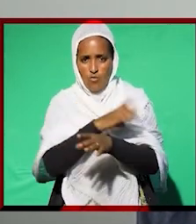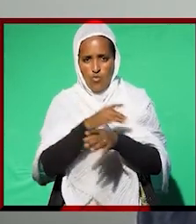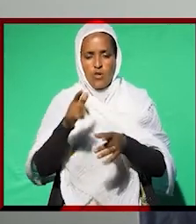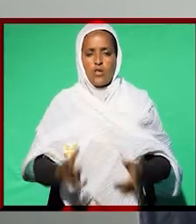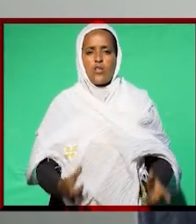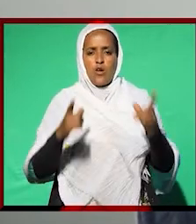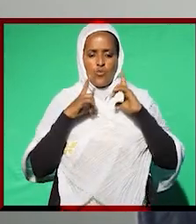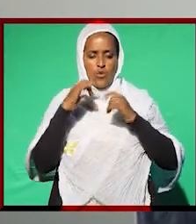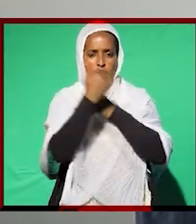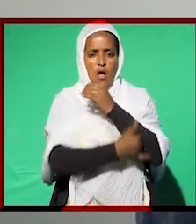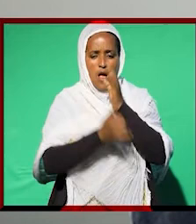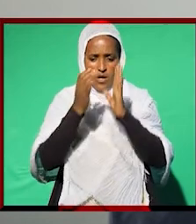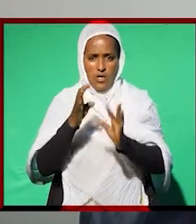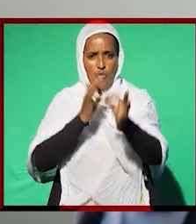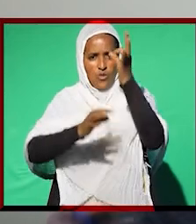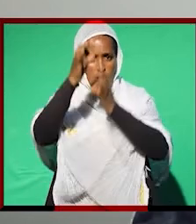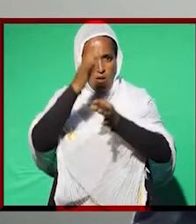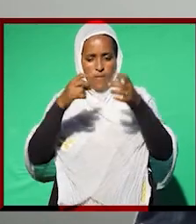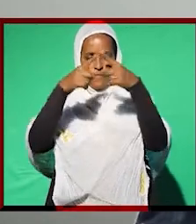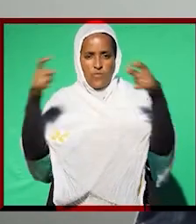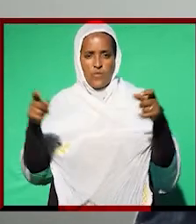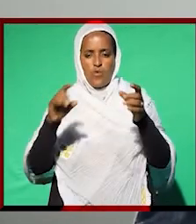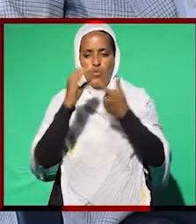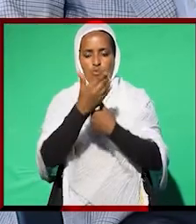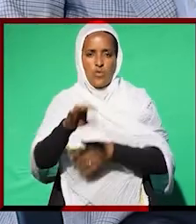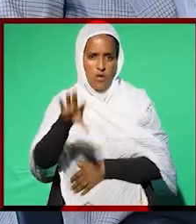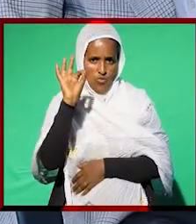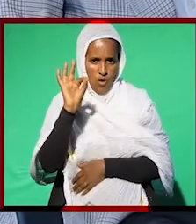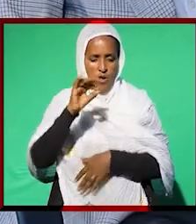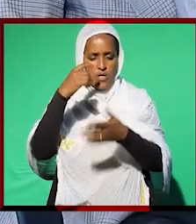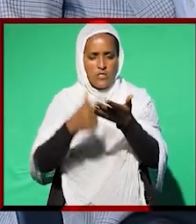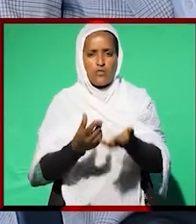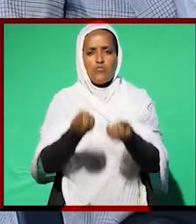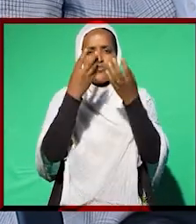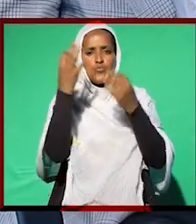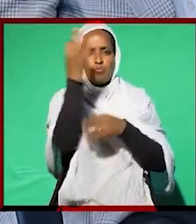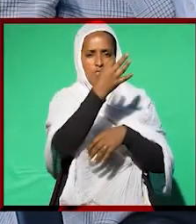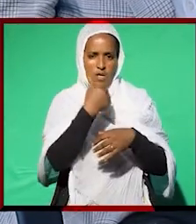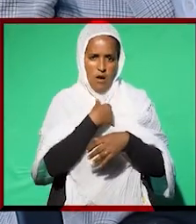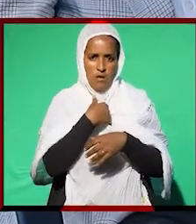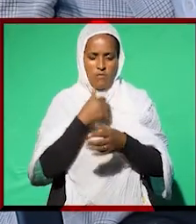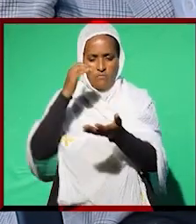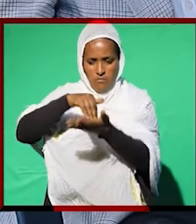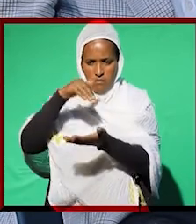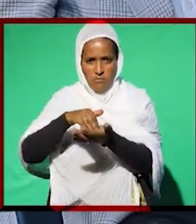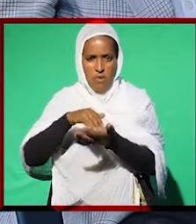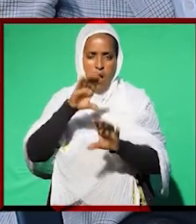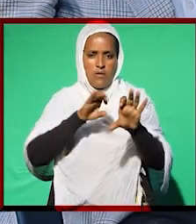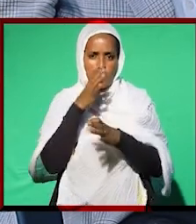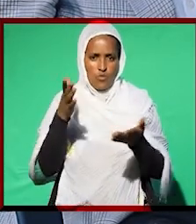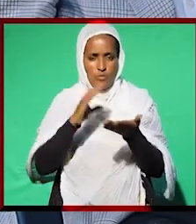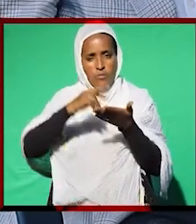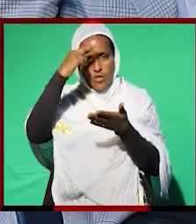ቤተክርስቲያን አስተምሮና የኖረ ሀገራዊ ትውፊት የሚቀረን ሆኖ ተገኝቷል። ለዚህ ብዙ ምስክር አለን